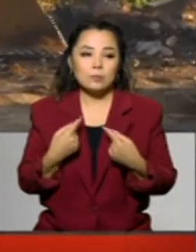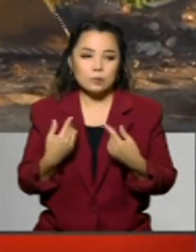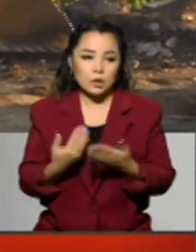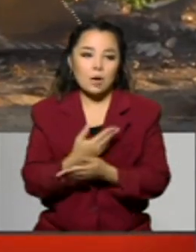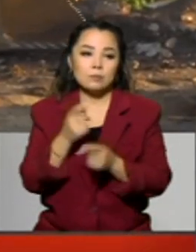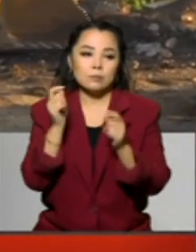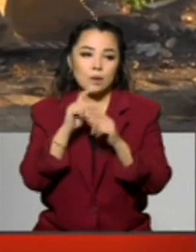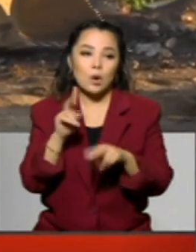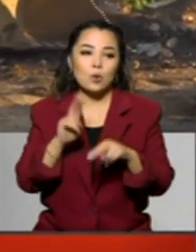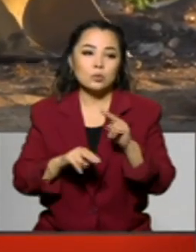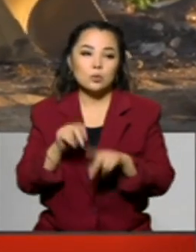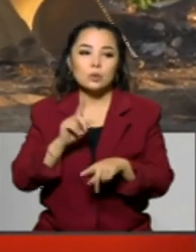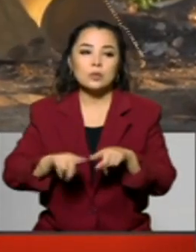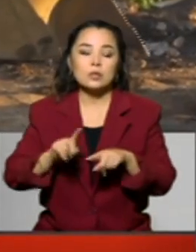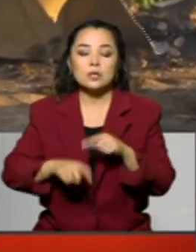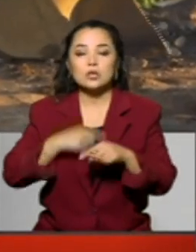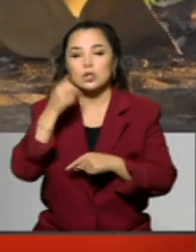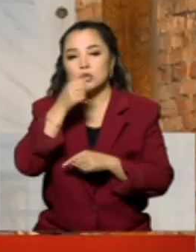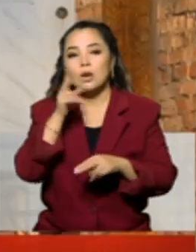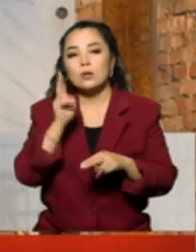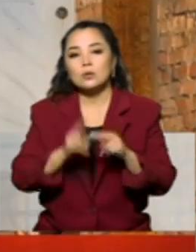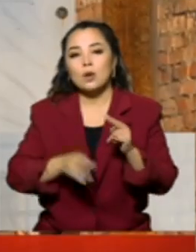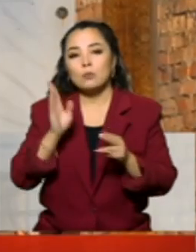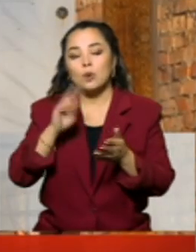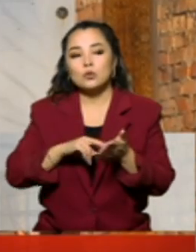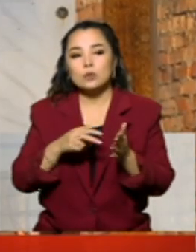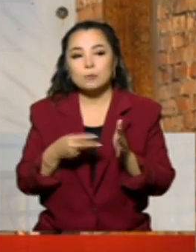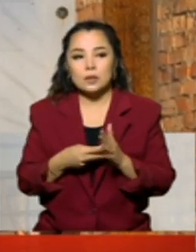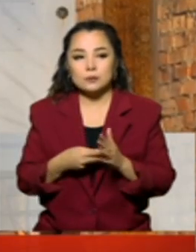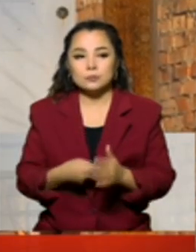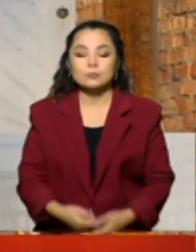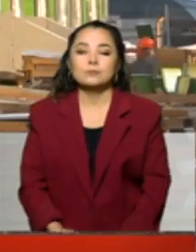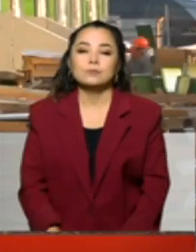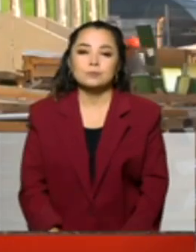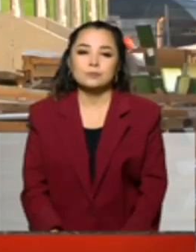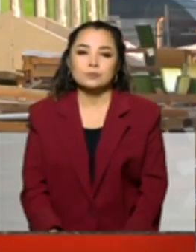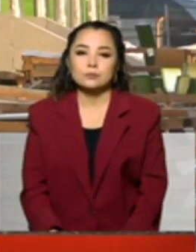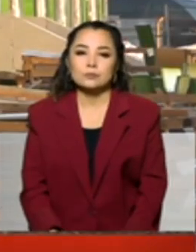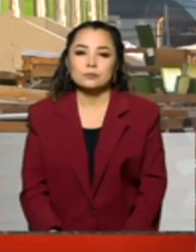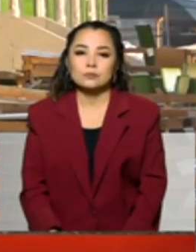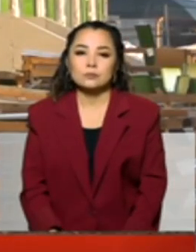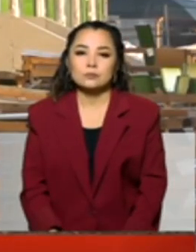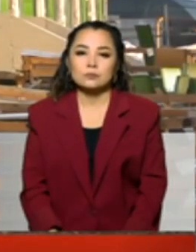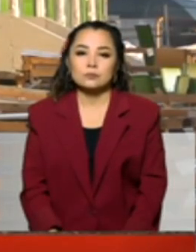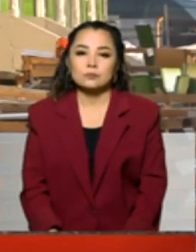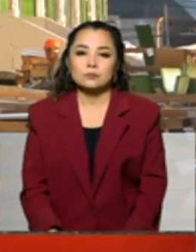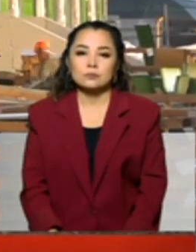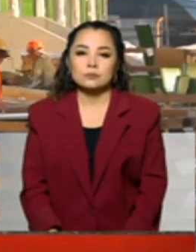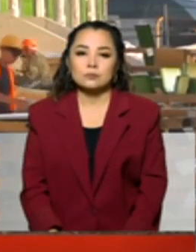мектептің құрылысы келер жылы аяқталады деген жоспар бар. Олжас Керейхан, Нұржан Қалекенов, Ұлттық арна, Шығыс Қазақстан облысы.